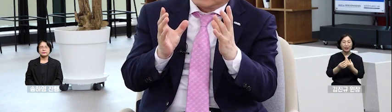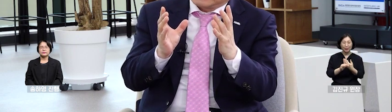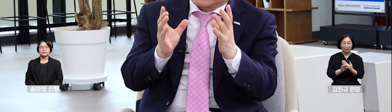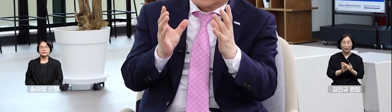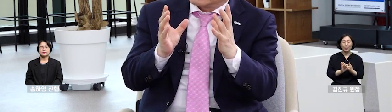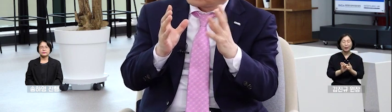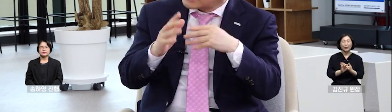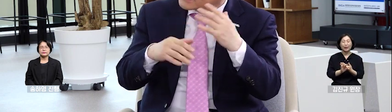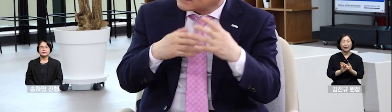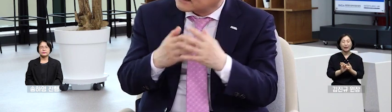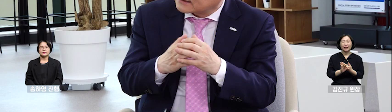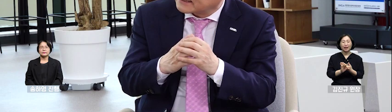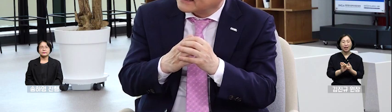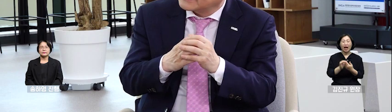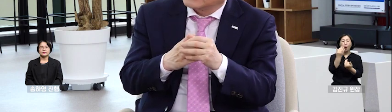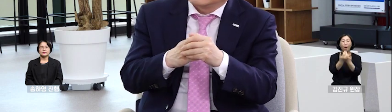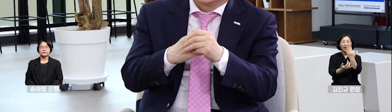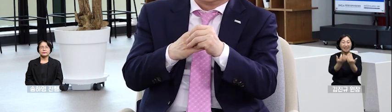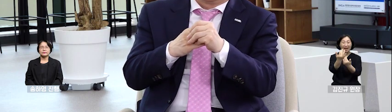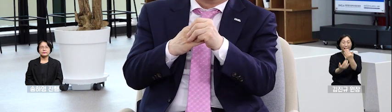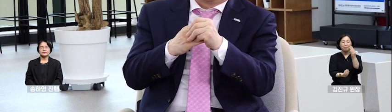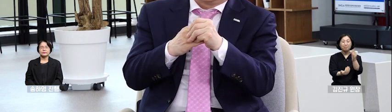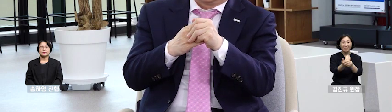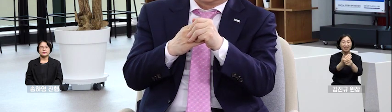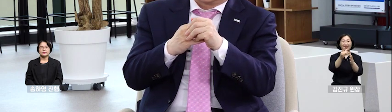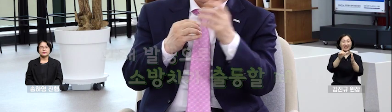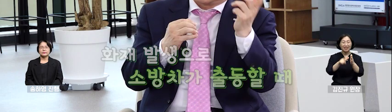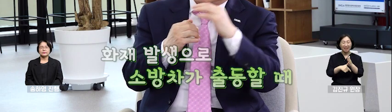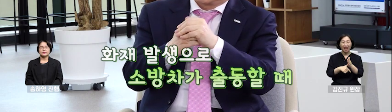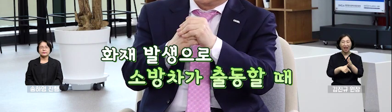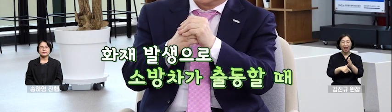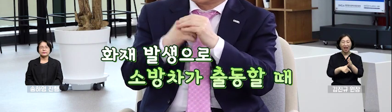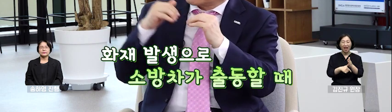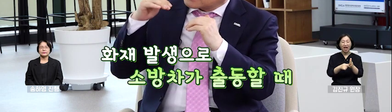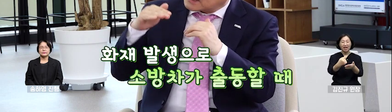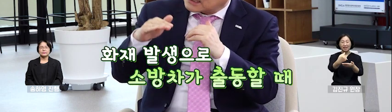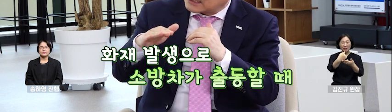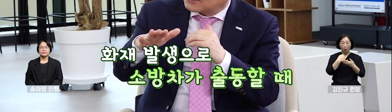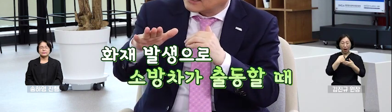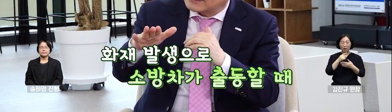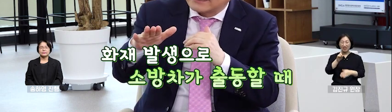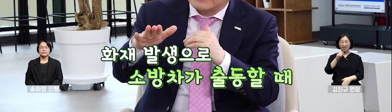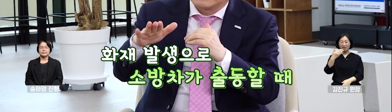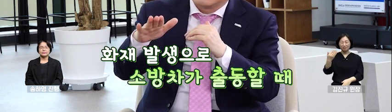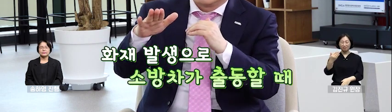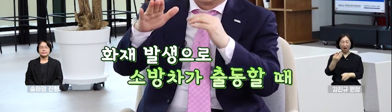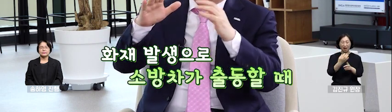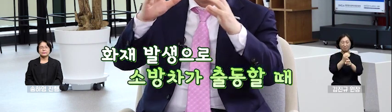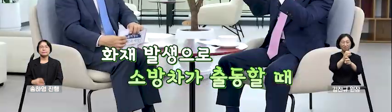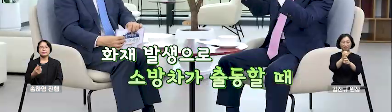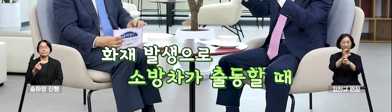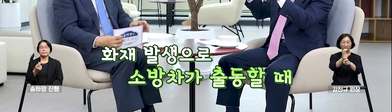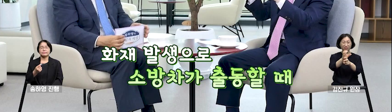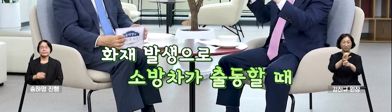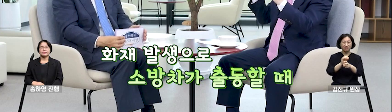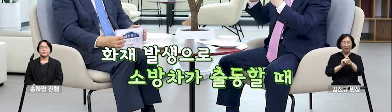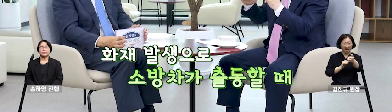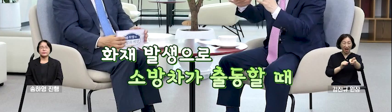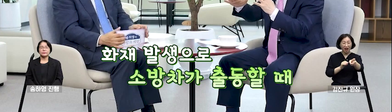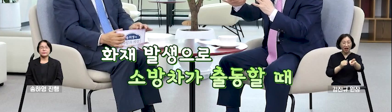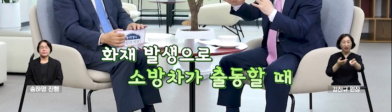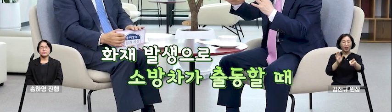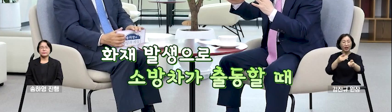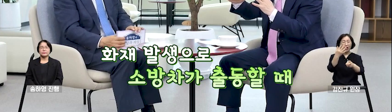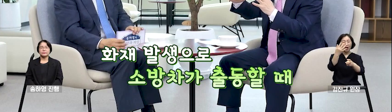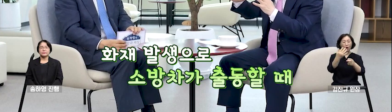있냐면 저희가 이제 화재가 났을 때 에 친구가 들어오면 소방차가 달려가는데 그렇죠 화제의 가 어떤 상태인지